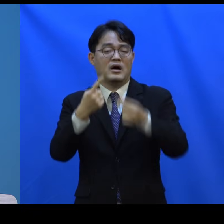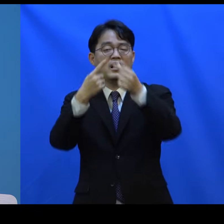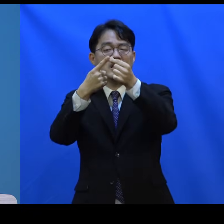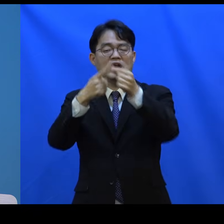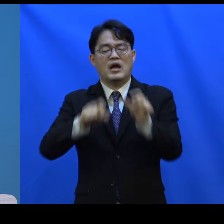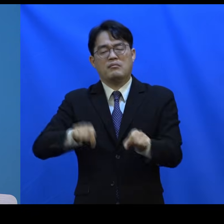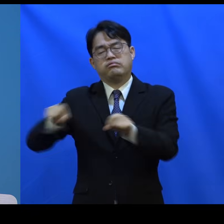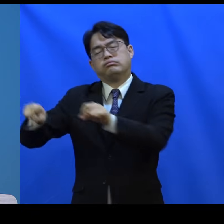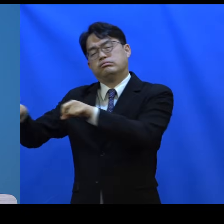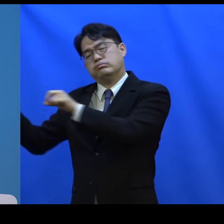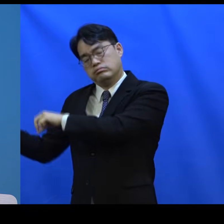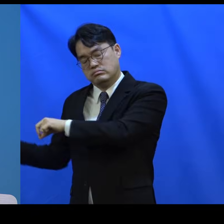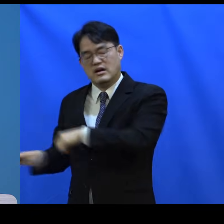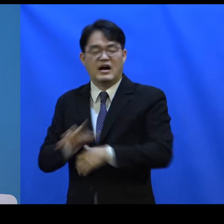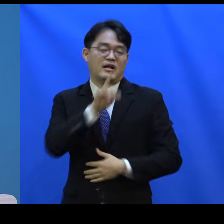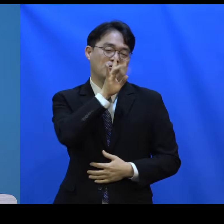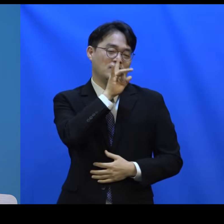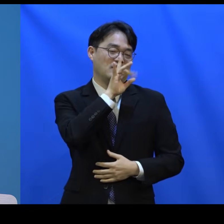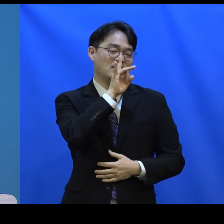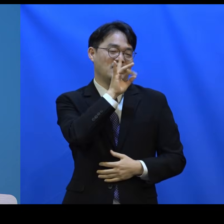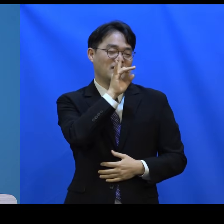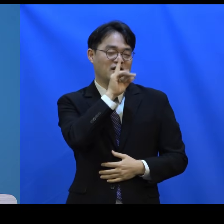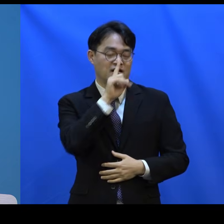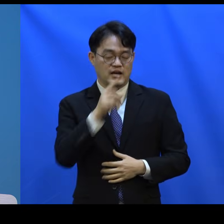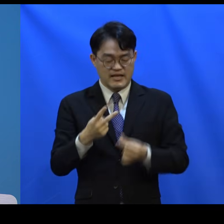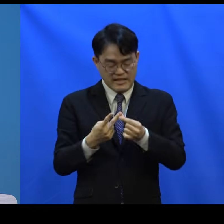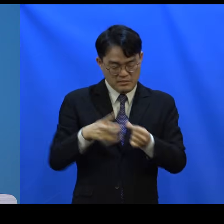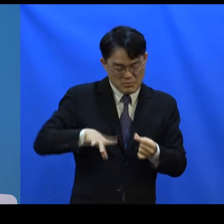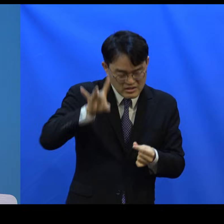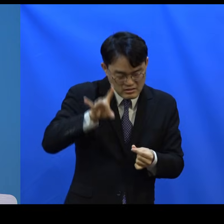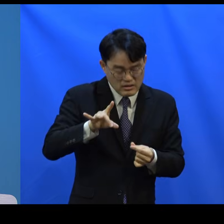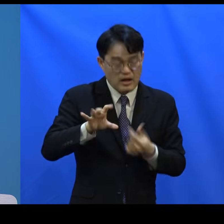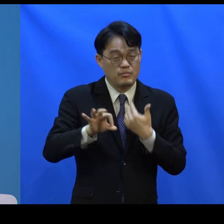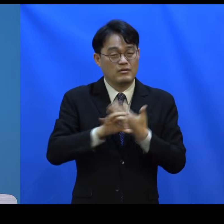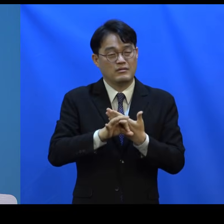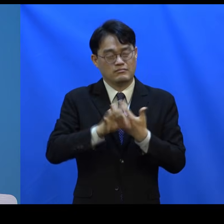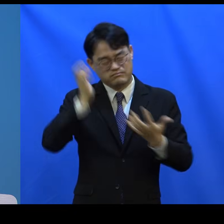2차적인 것을 먼저 하면 1차도 2차도 다 안 돼요. 근데